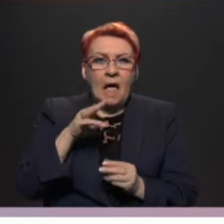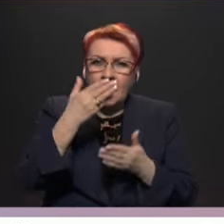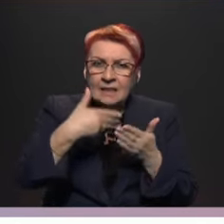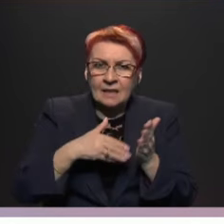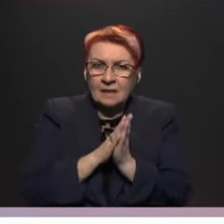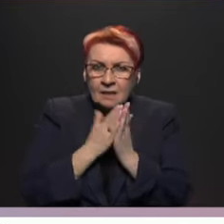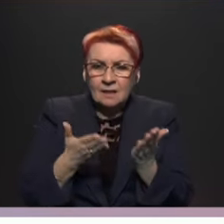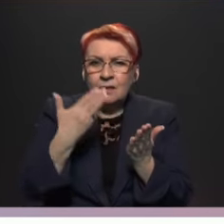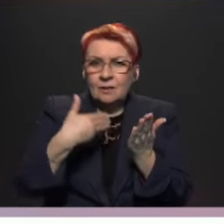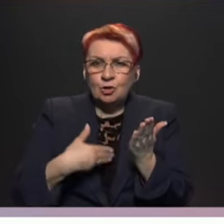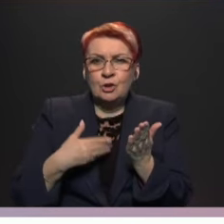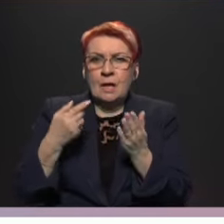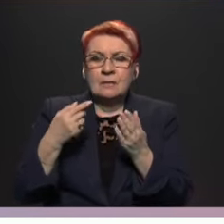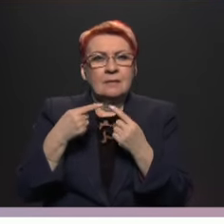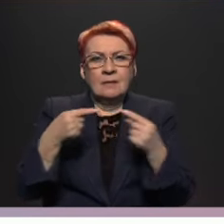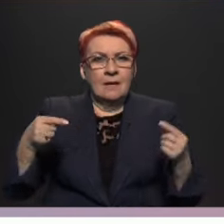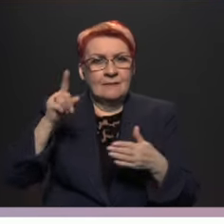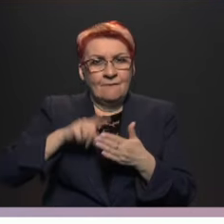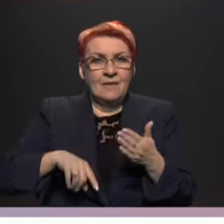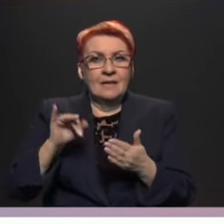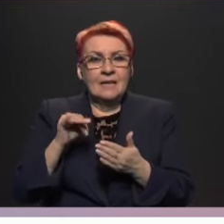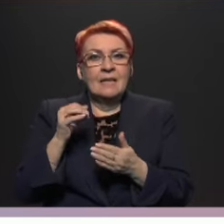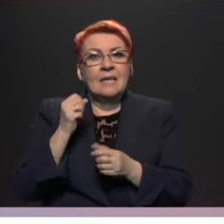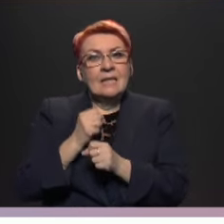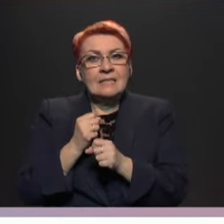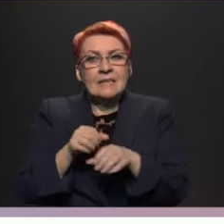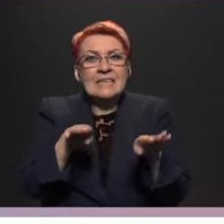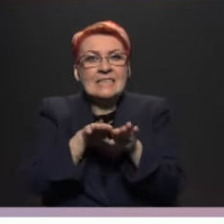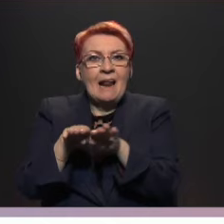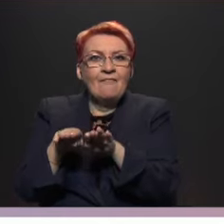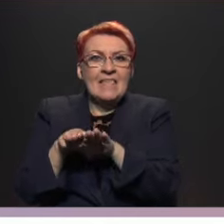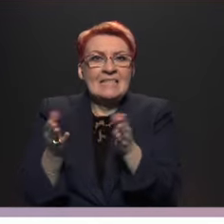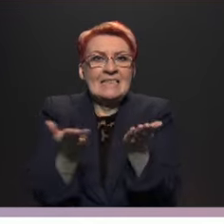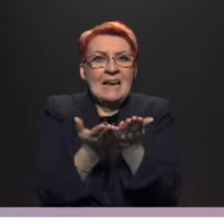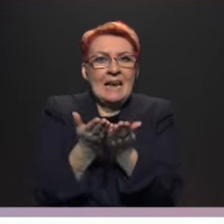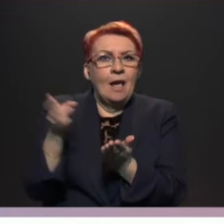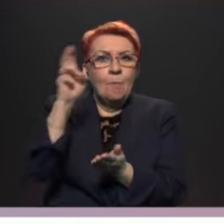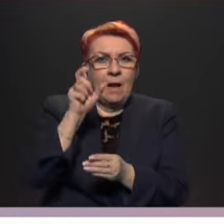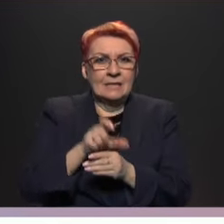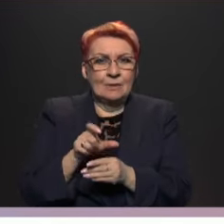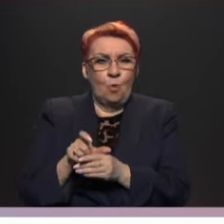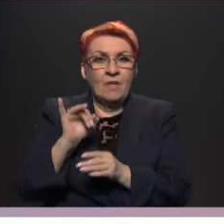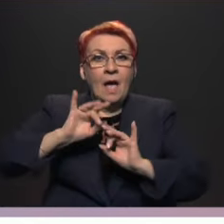чтобы понимать и делать сравнительное богословие, и объяснять людям,